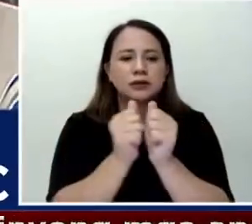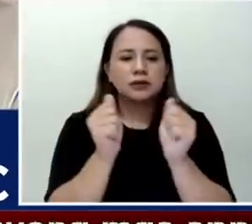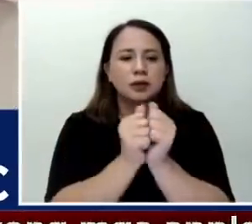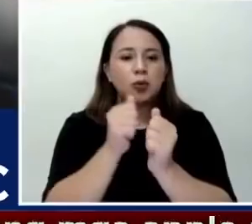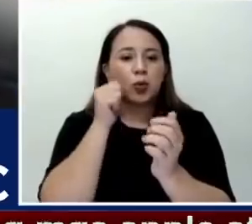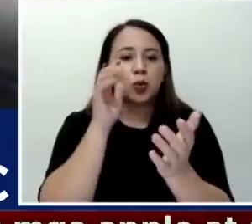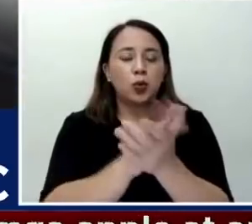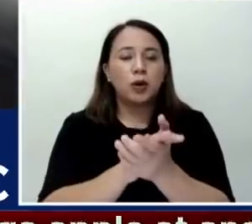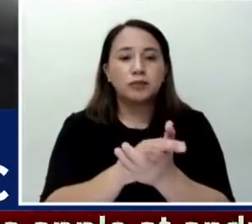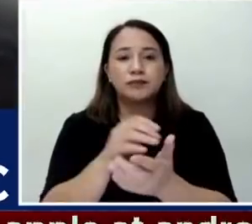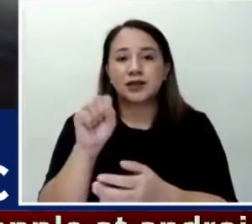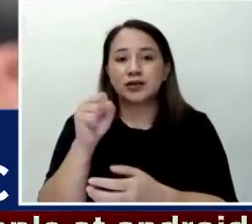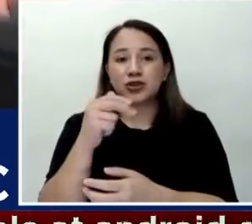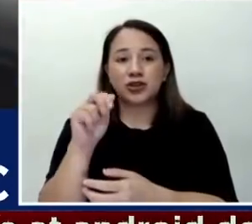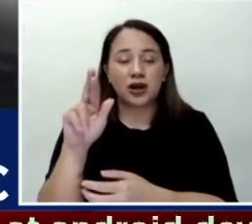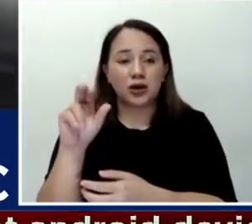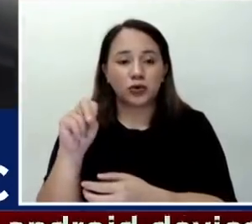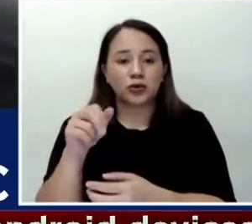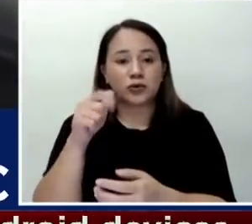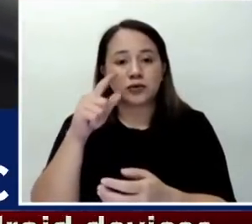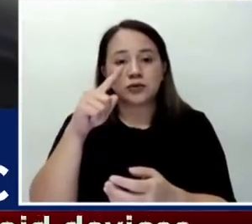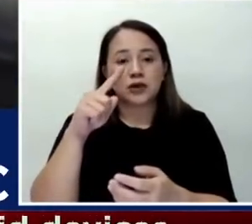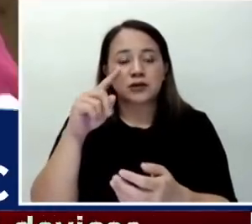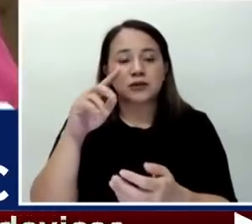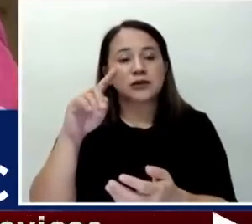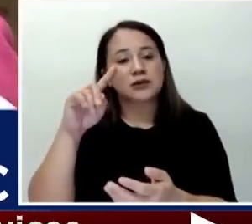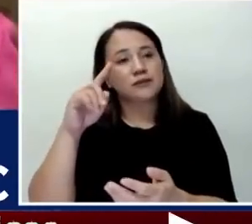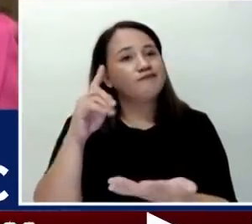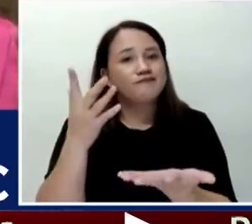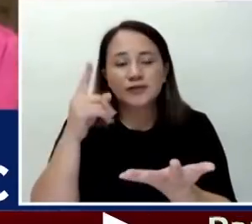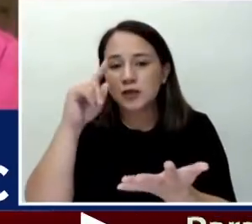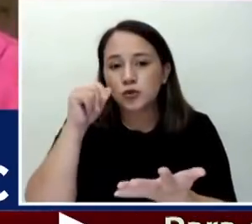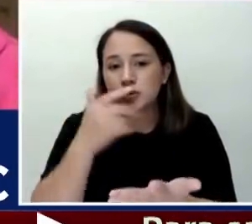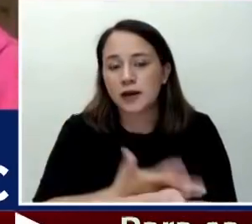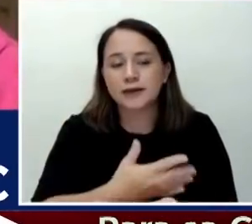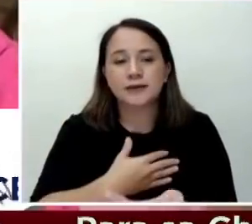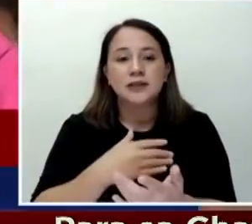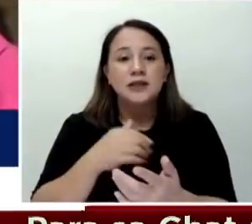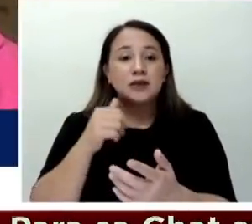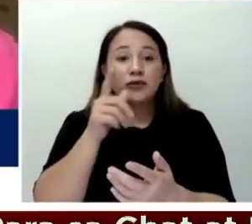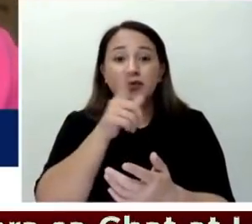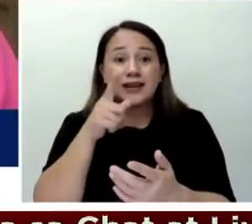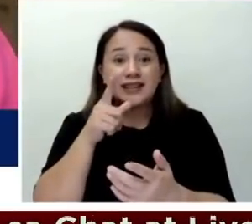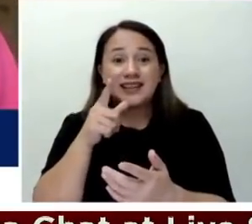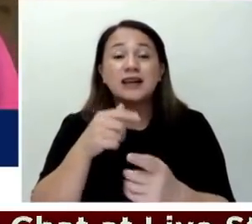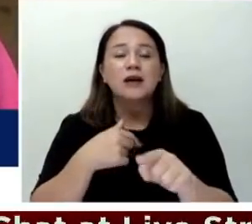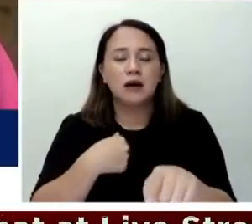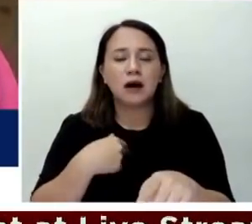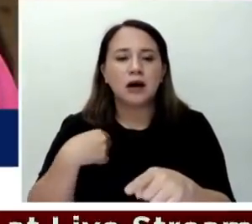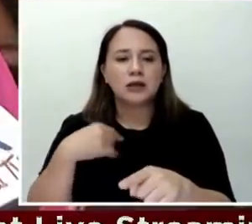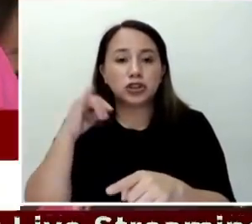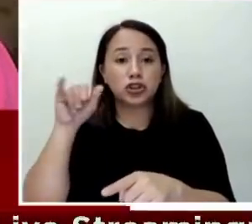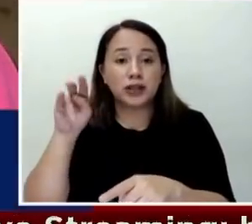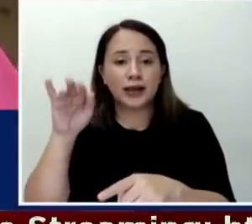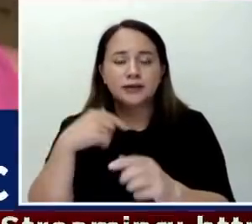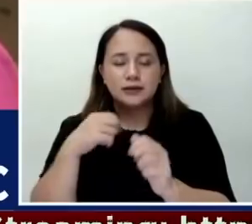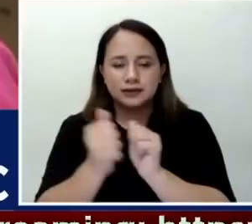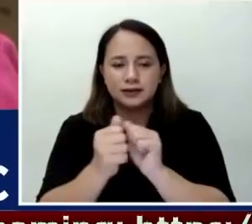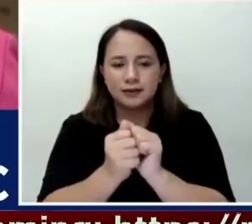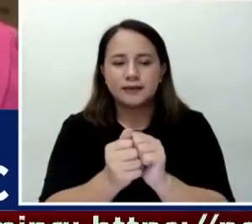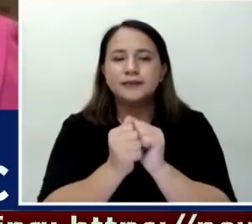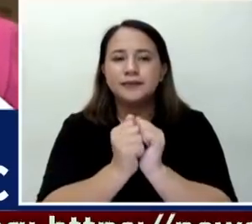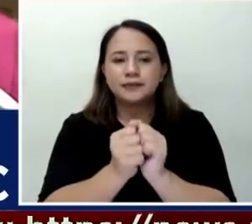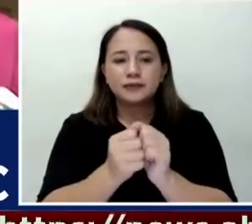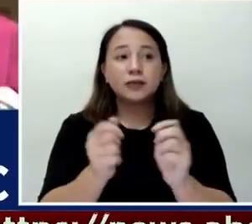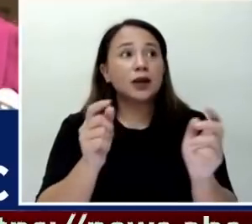Sharon Cuneta at anak ni VP Lenny na si Jillian. To be able to cover more ground, pero magkasama kami